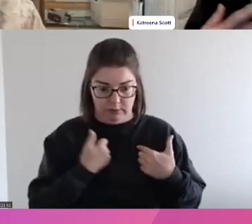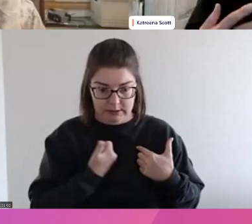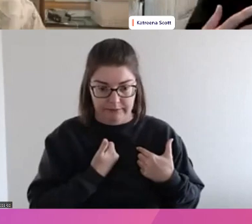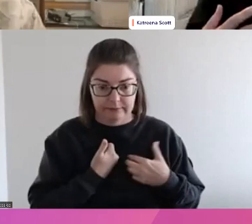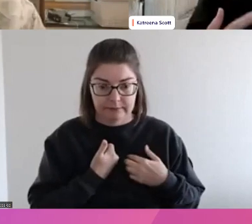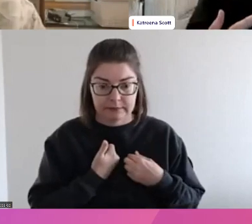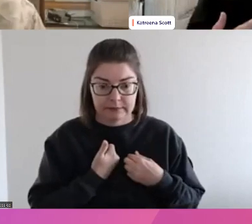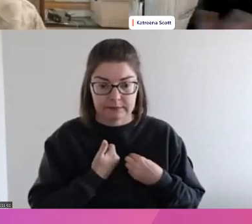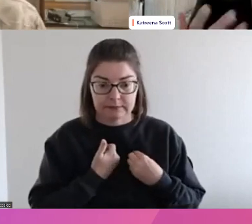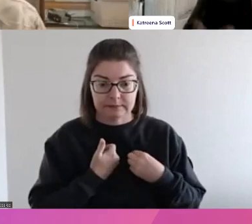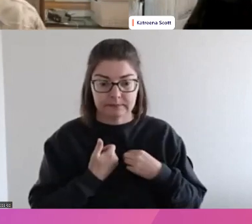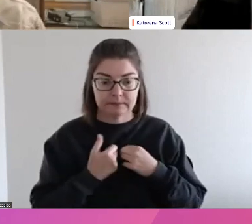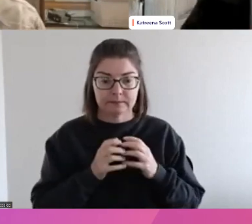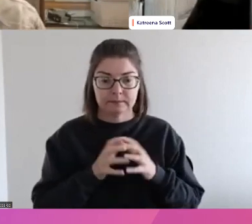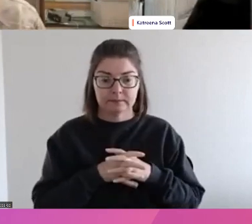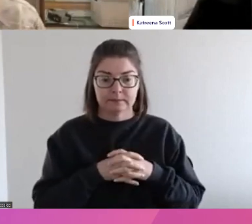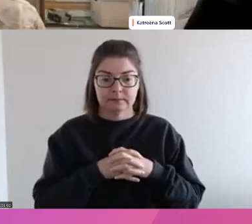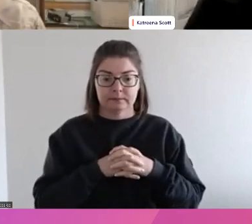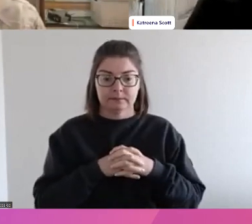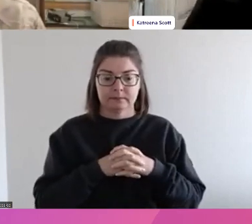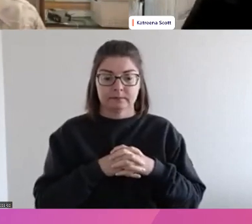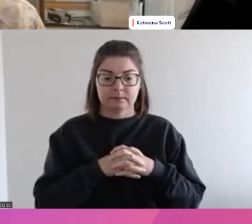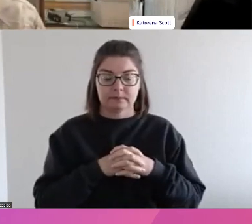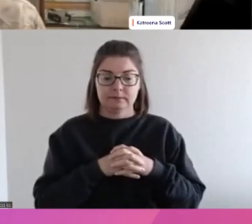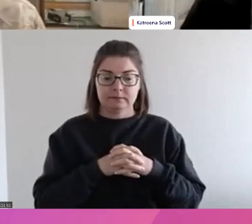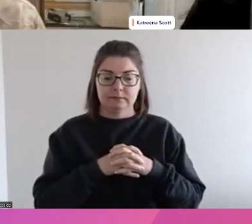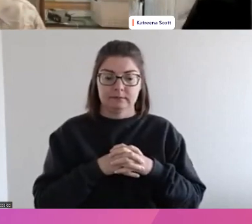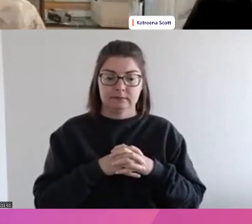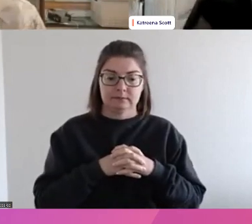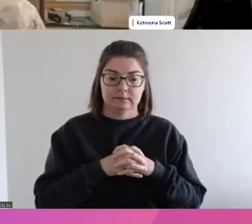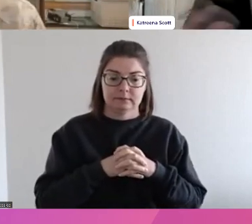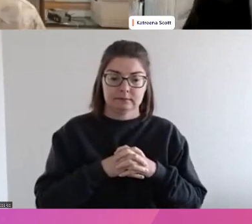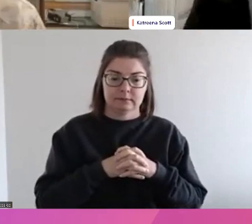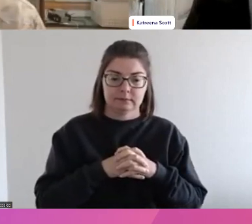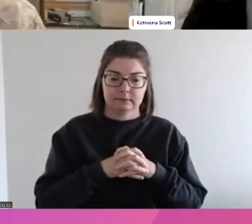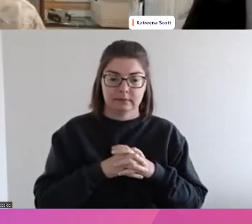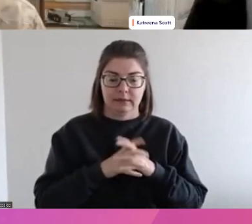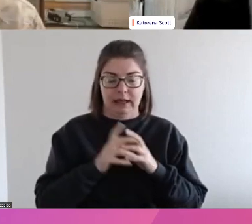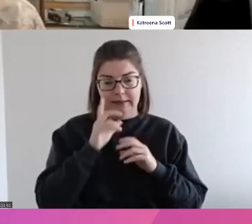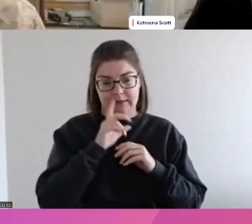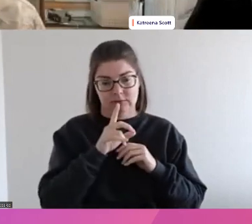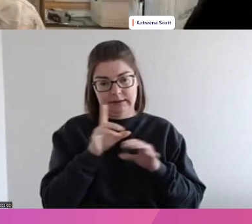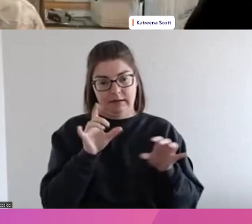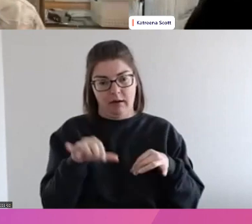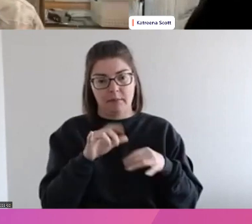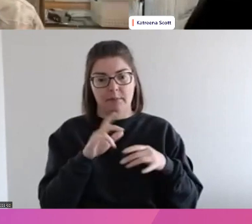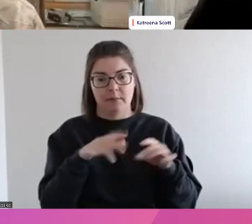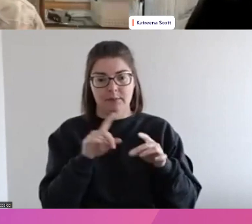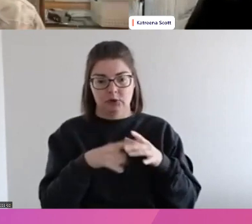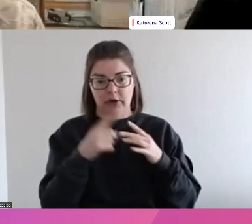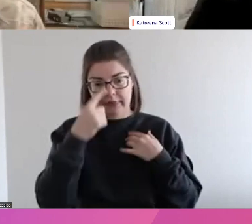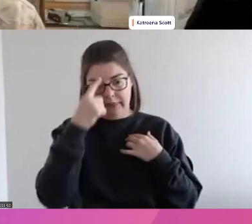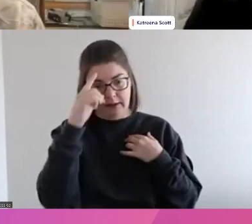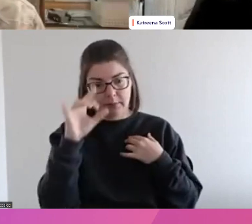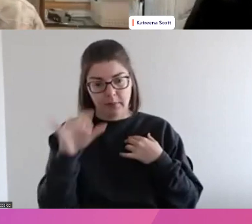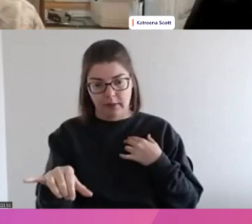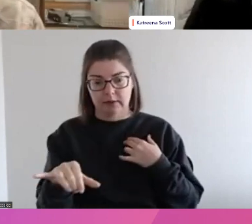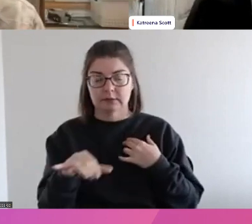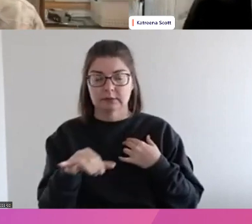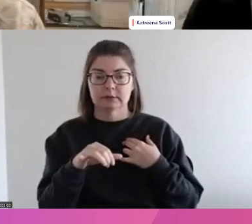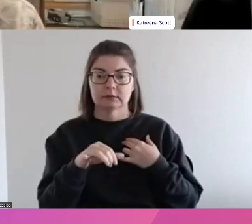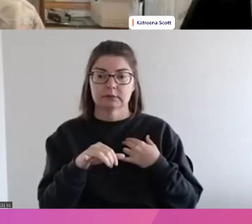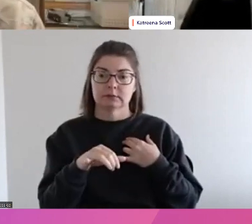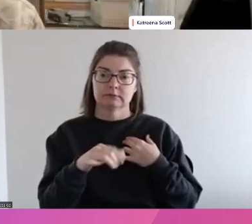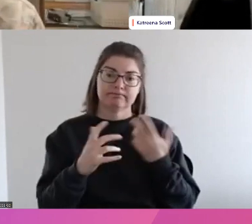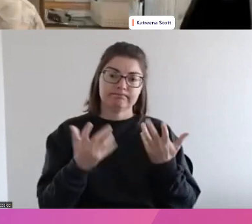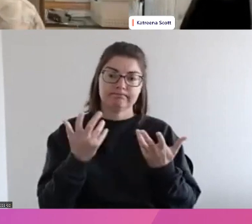m'abordent et qui pensent que j'ai reçu du counseling, mais c'était certainement peut-être des gens comme moi qui sont des intervenantes en